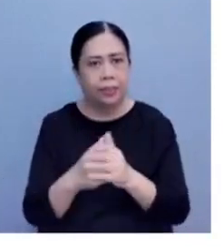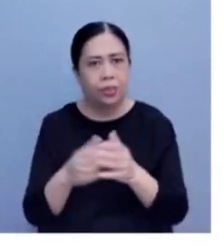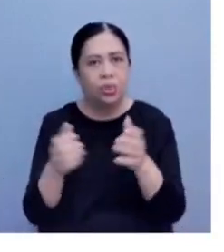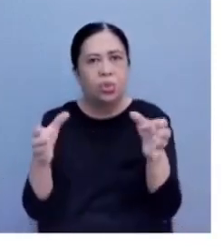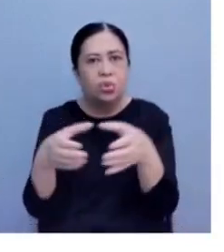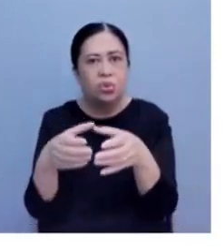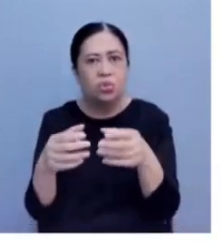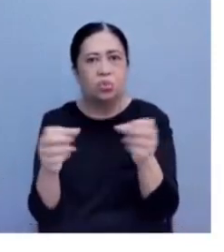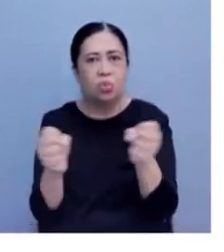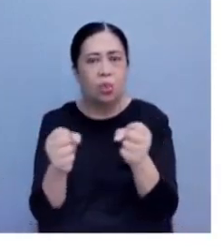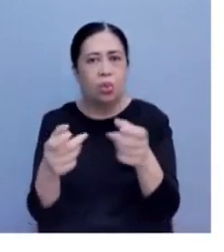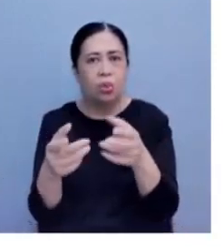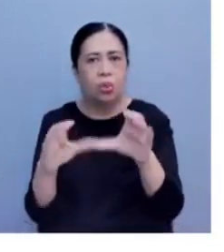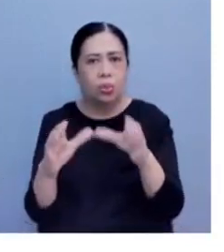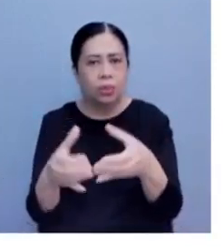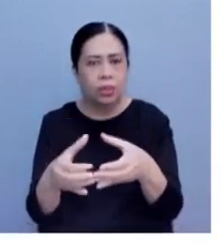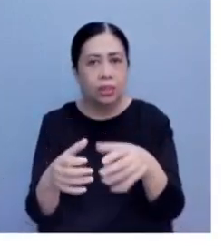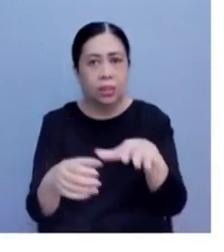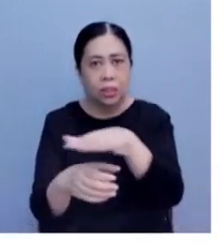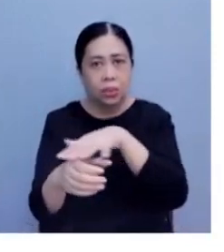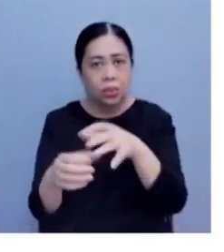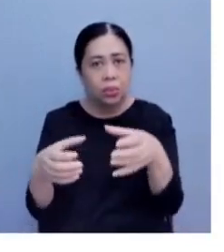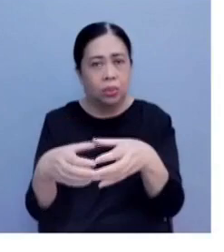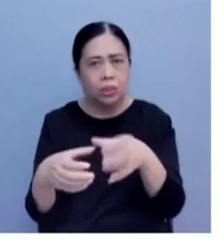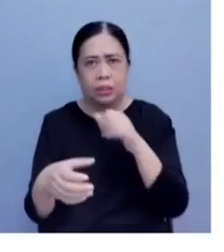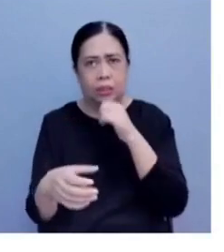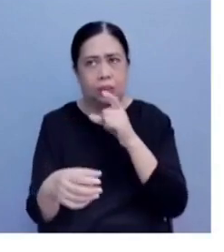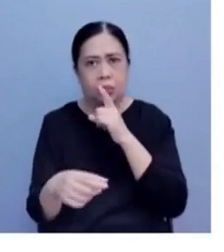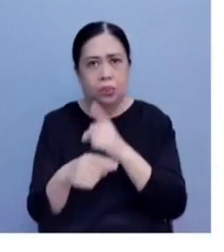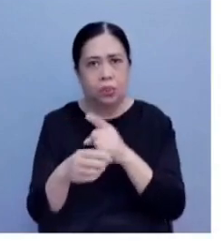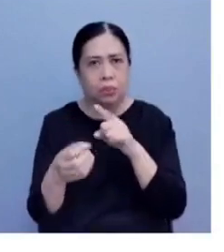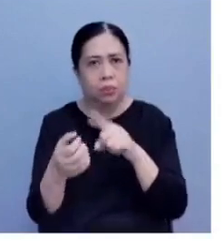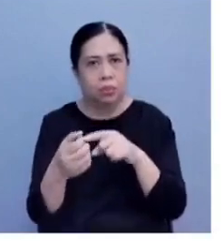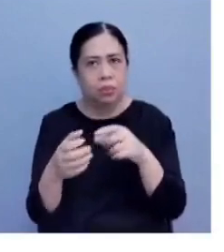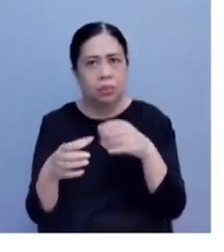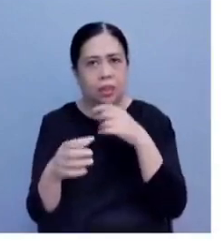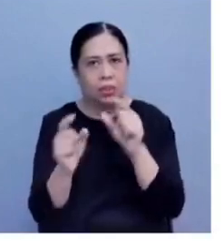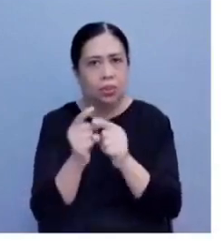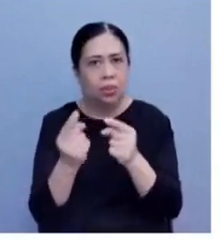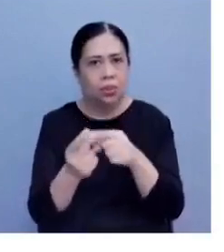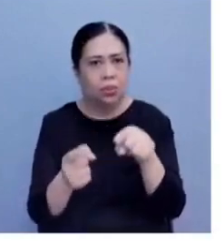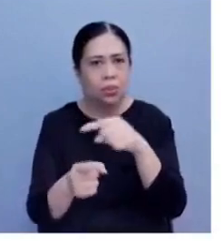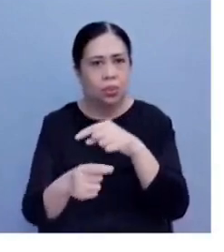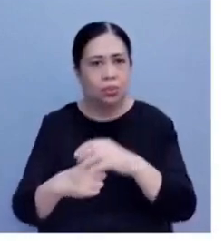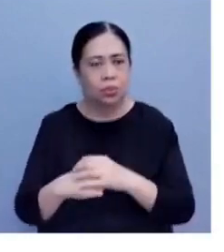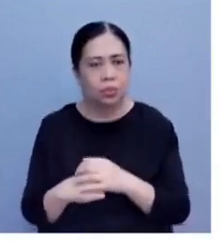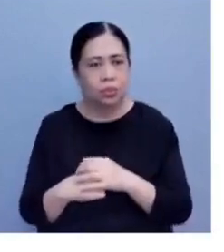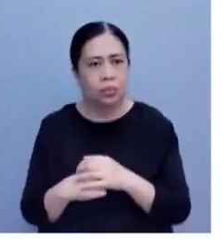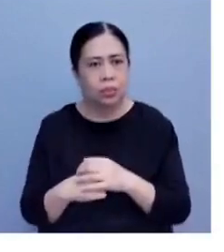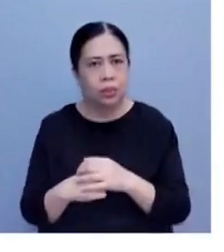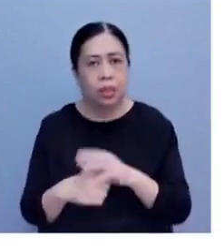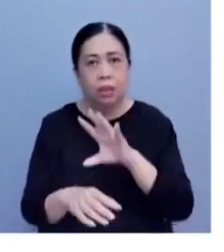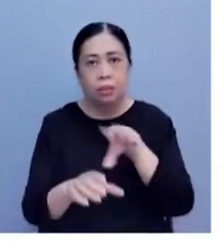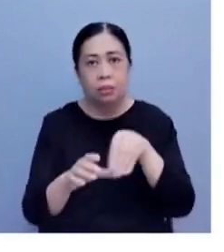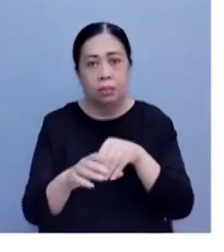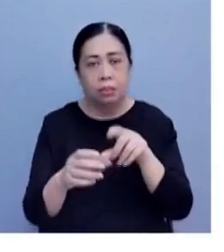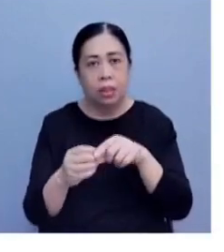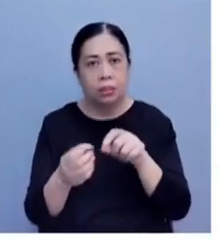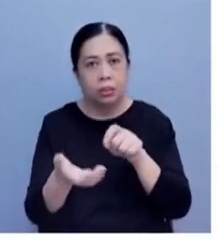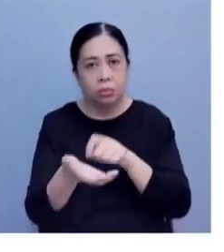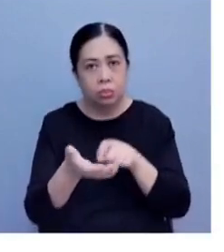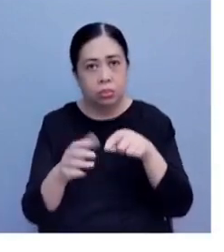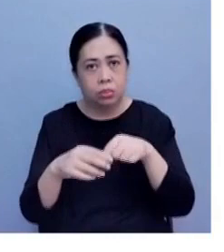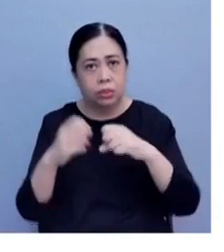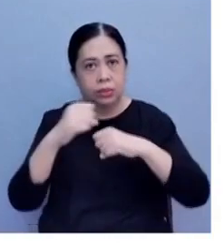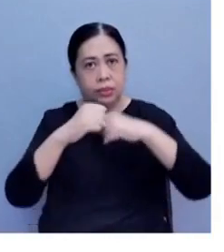committee. Now, since the small committee is not really a body na part po ng nakasulat na